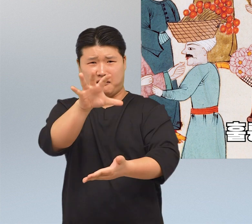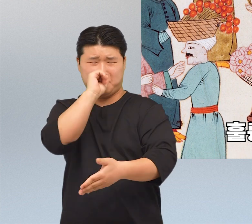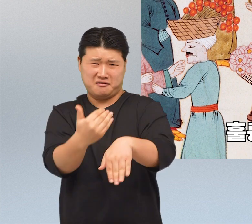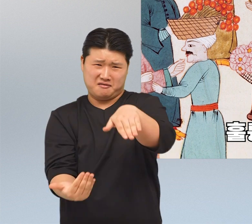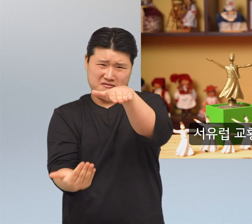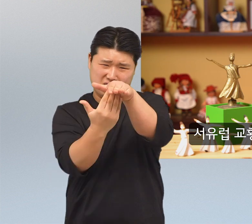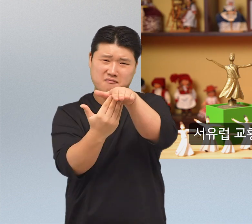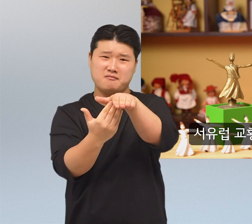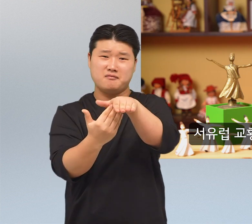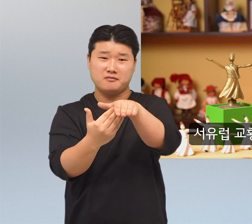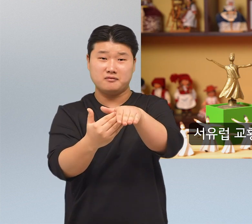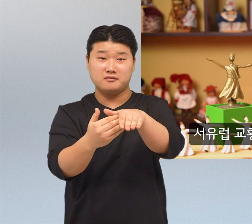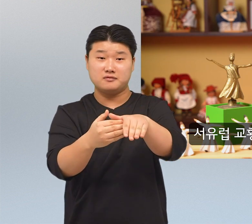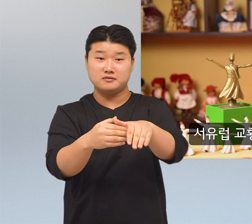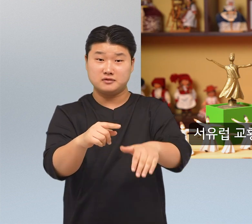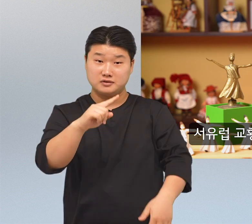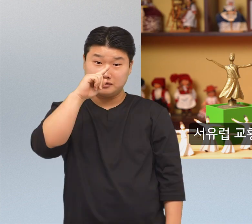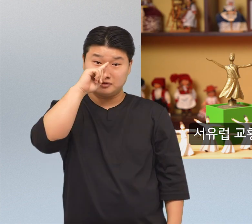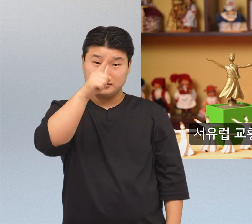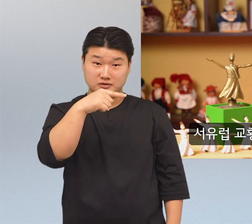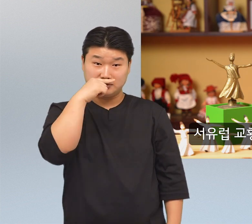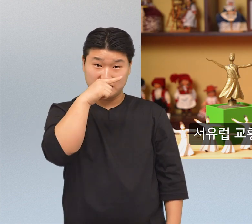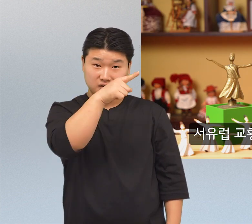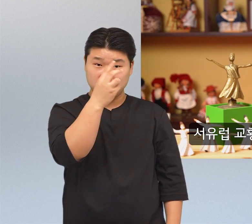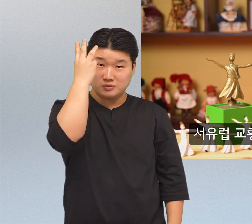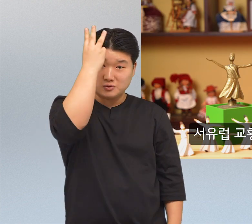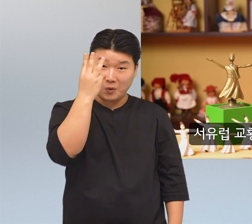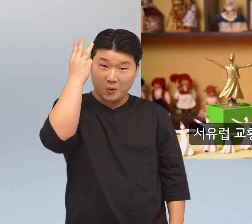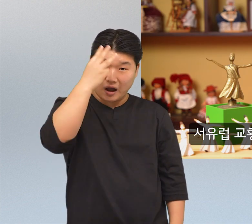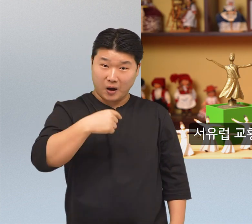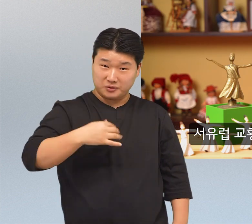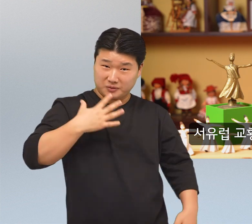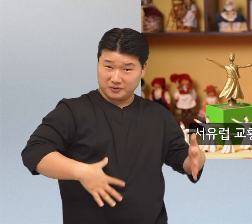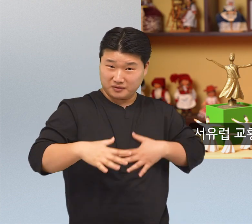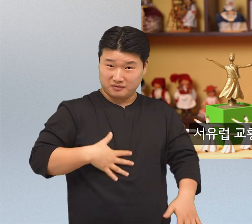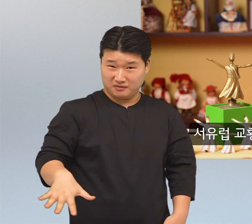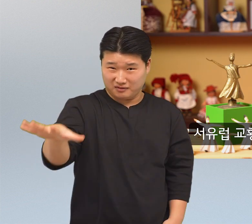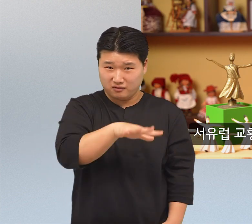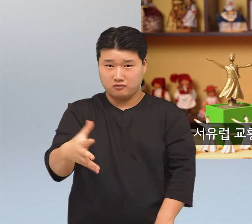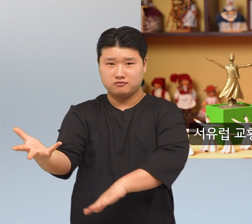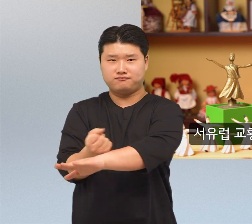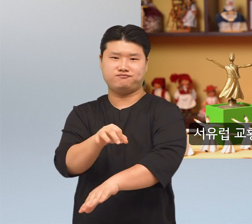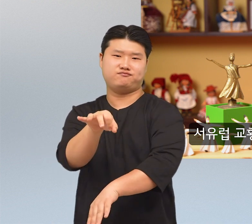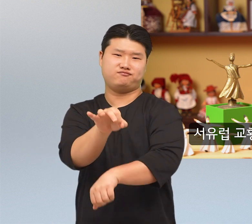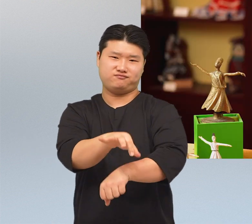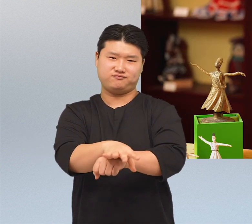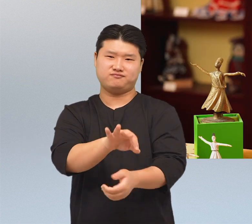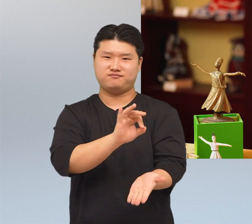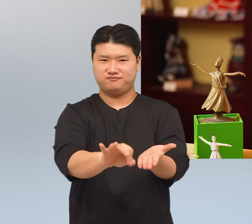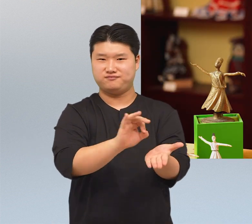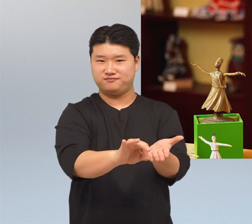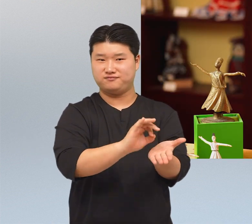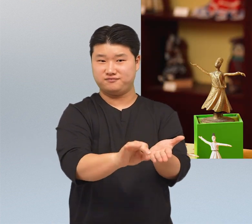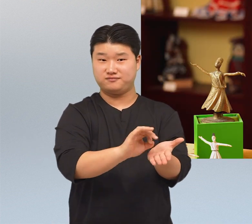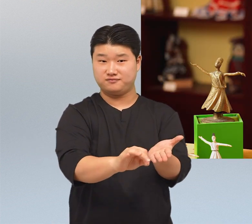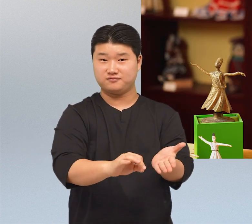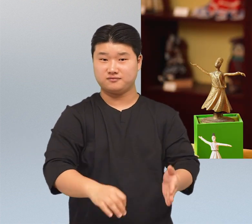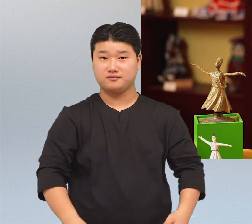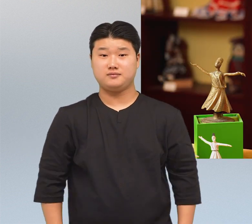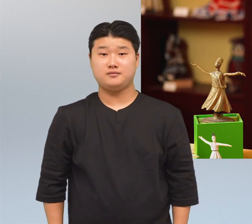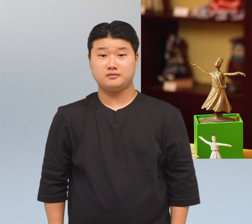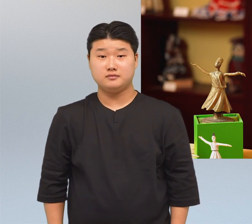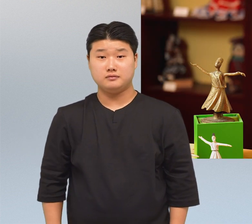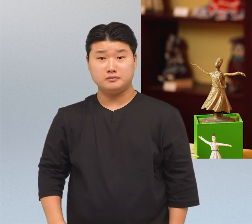되었습니다. 교황의 옷이나 왕들의 의대용 천으로 수출되기도 했습니다. 술탄의 옷에